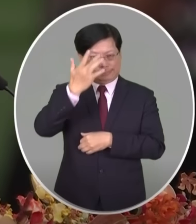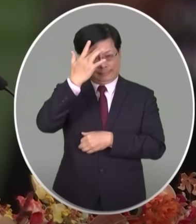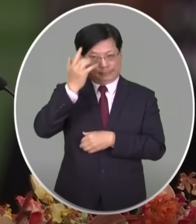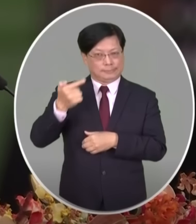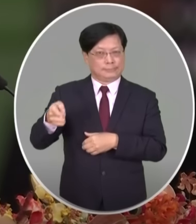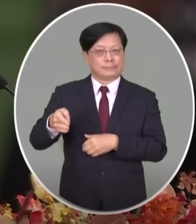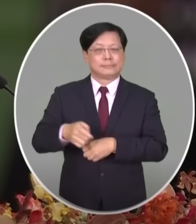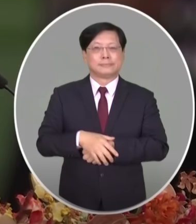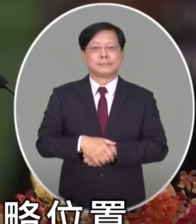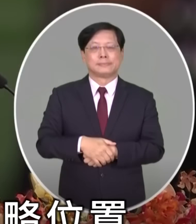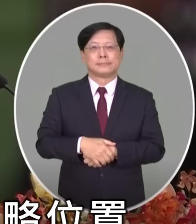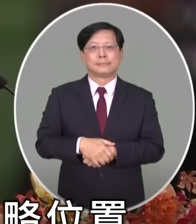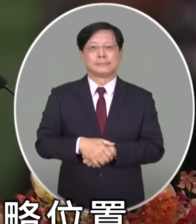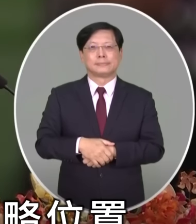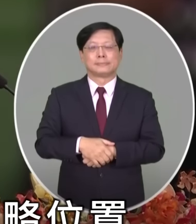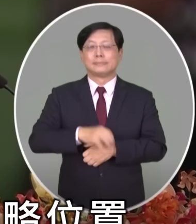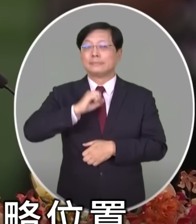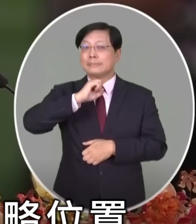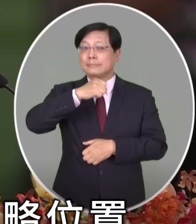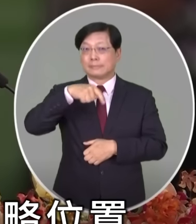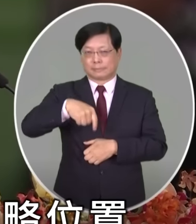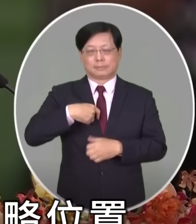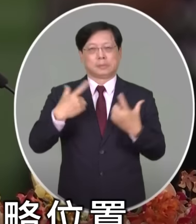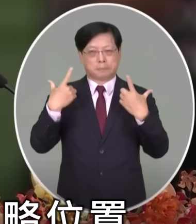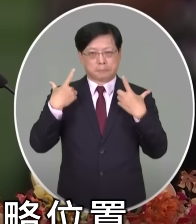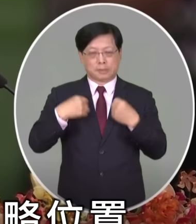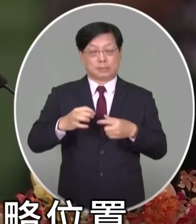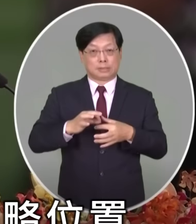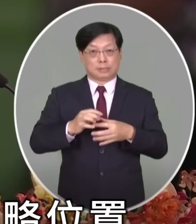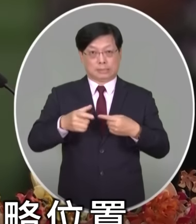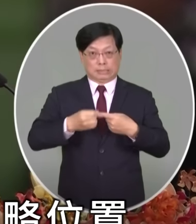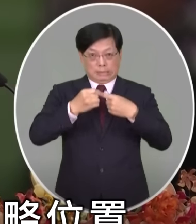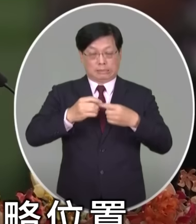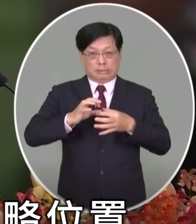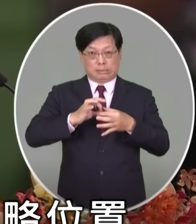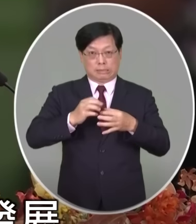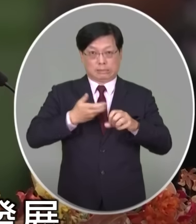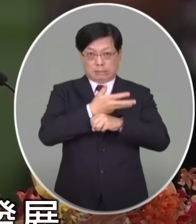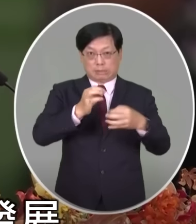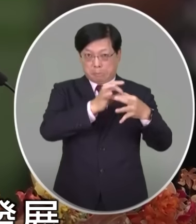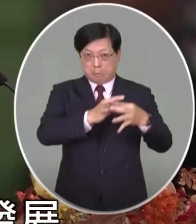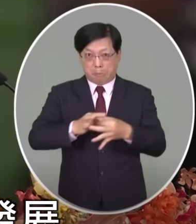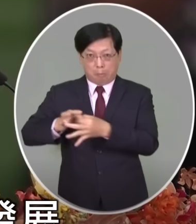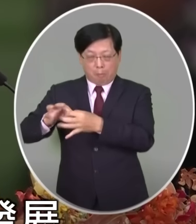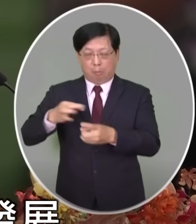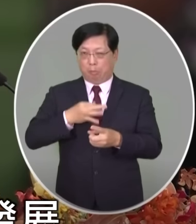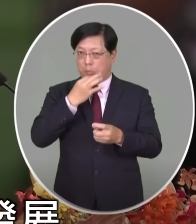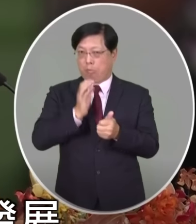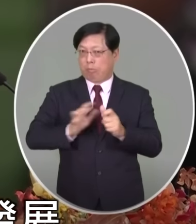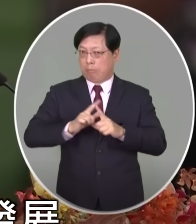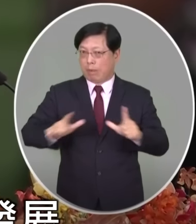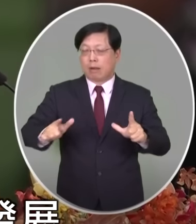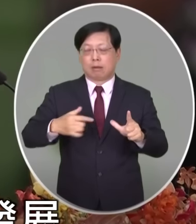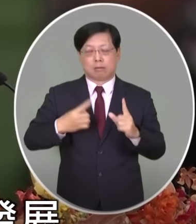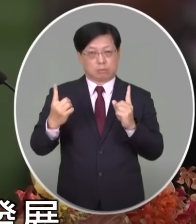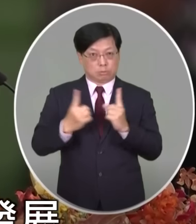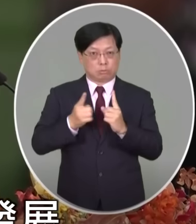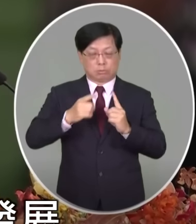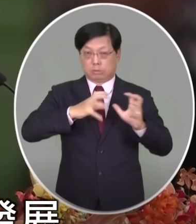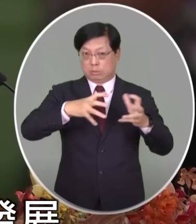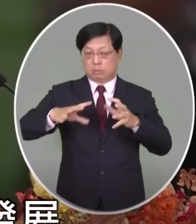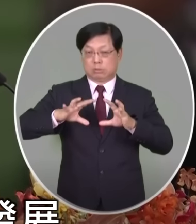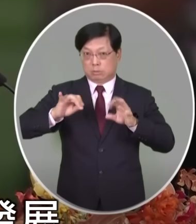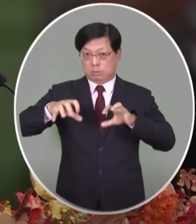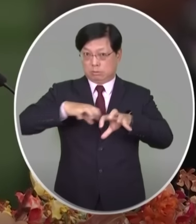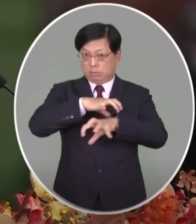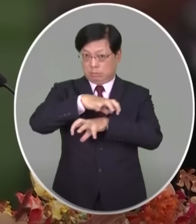挑战。台湾位居第一岛链的战略位置，牵动着世界的地缘政治的发